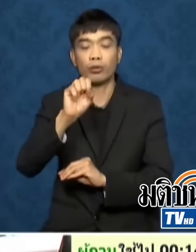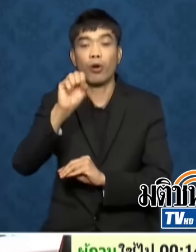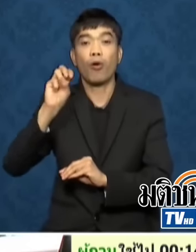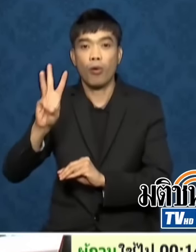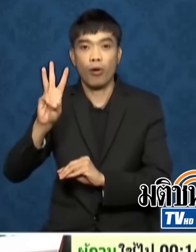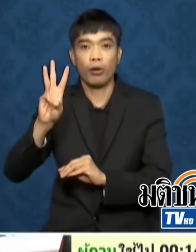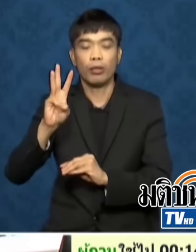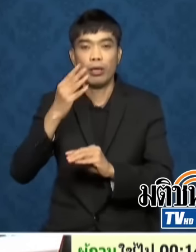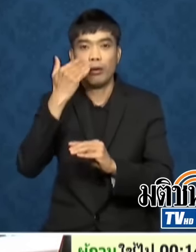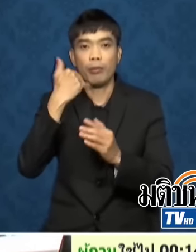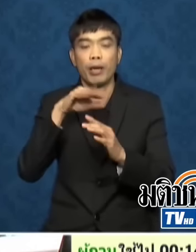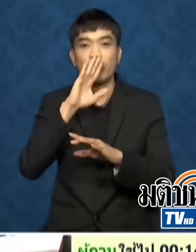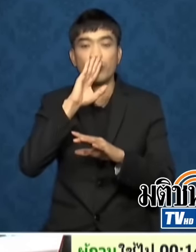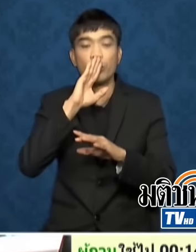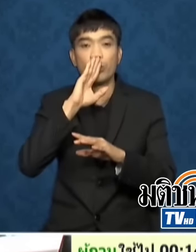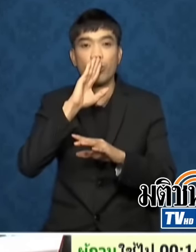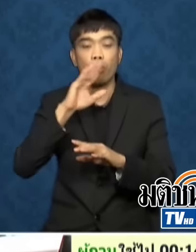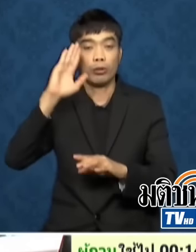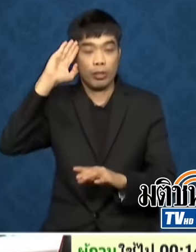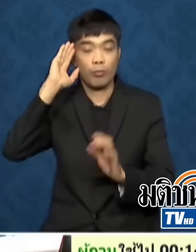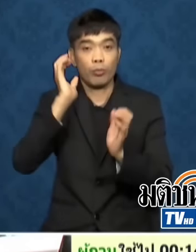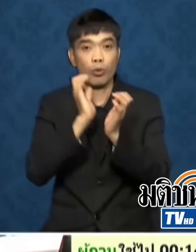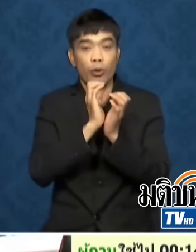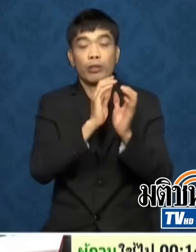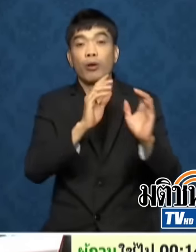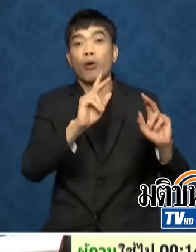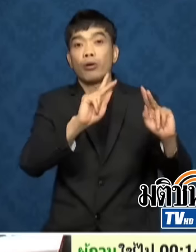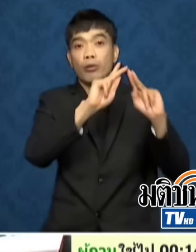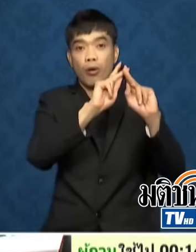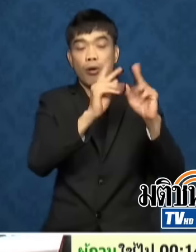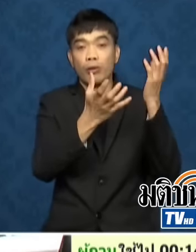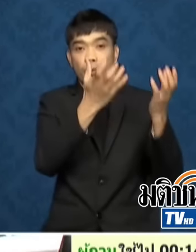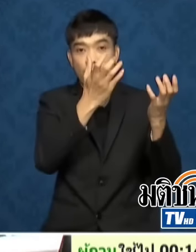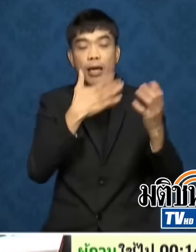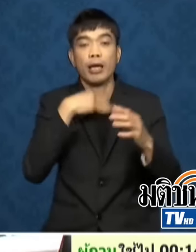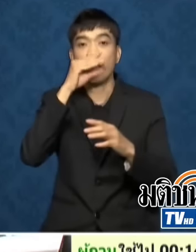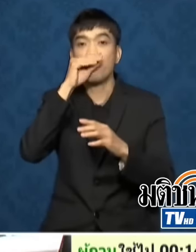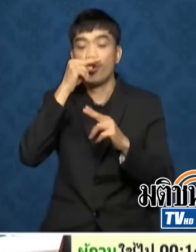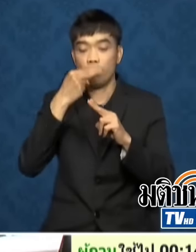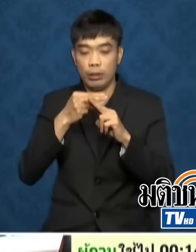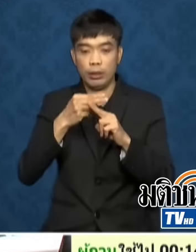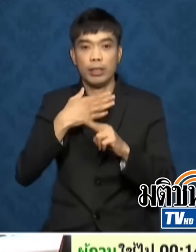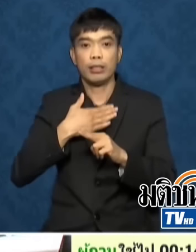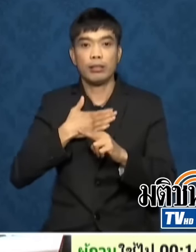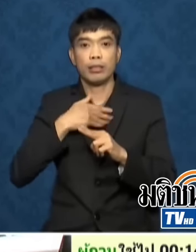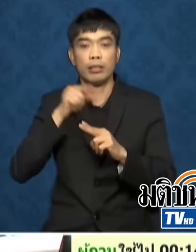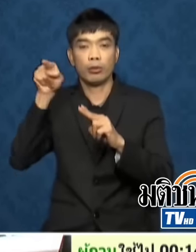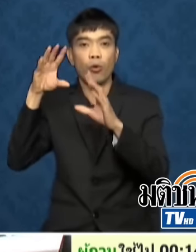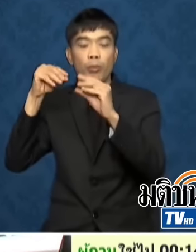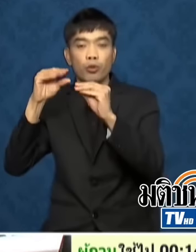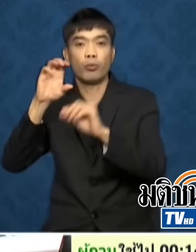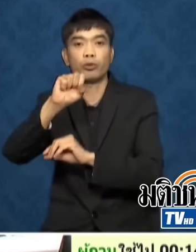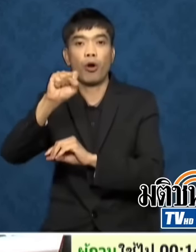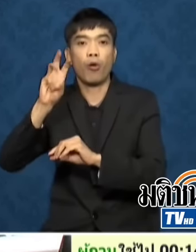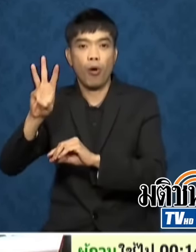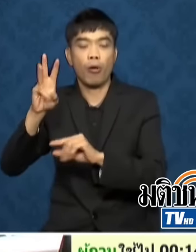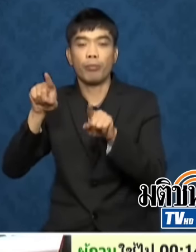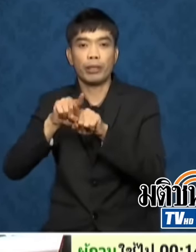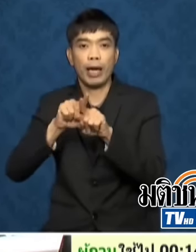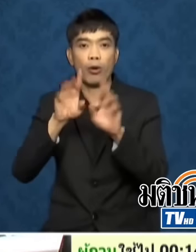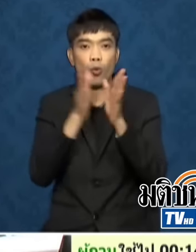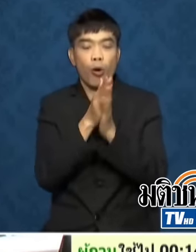ครับเพราะว่าท่านพันเวททวีสอดส่องได้เอ่ยชื่อผมในที่ประชุมวุฒิสมาชิกในวันนั้นเช่นเดียวกันรวมทั้งหมดเป็น7ครั้